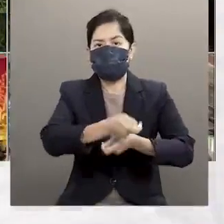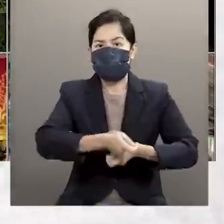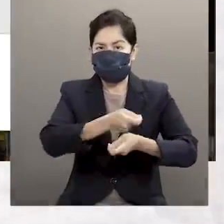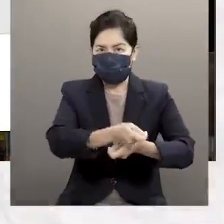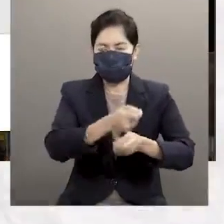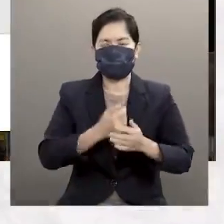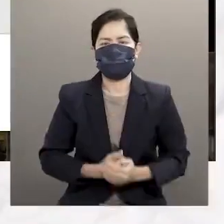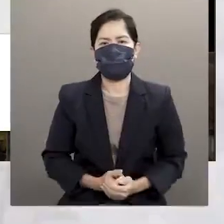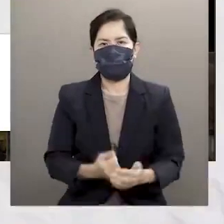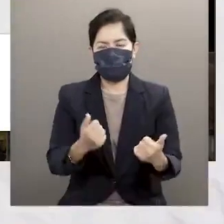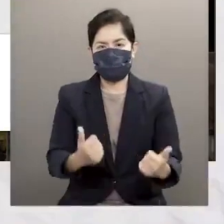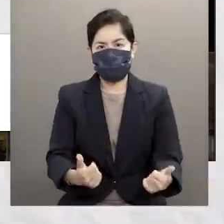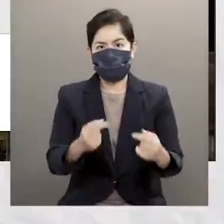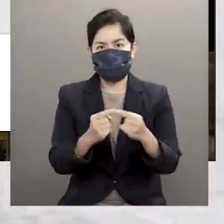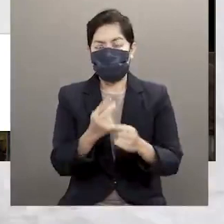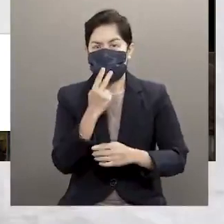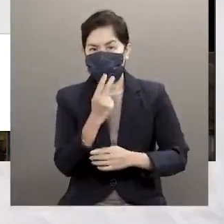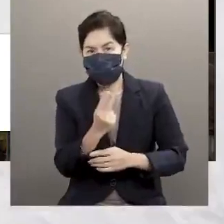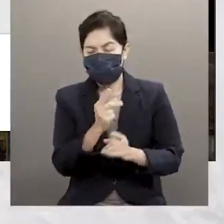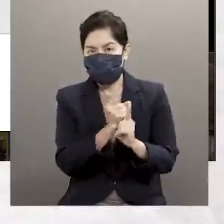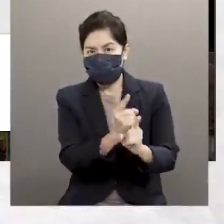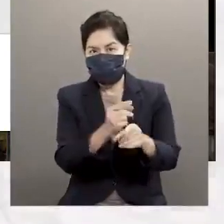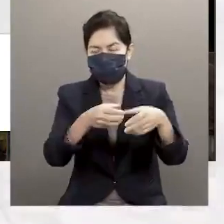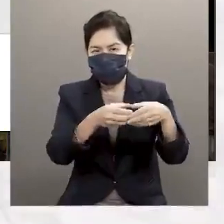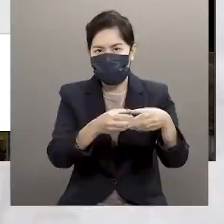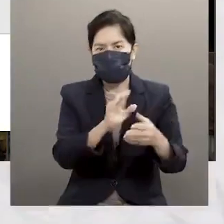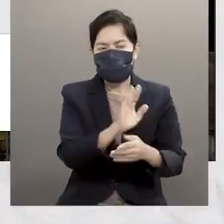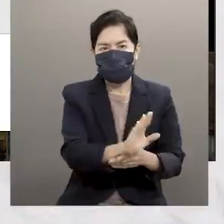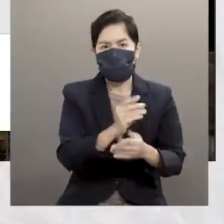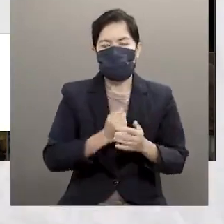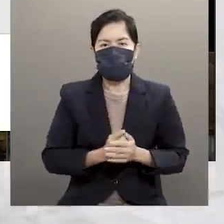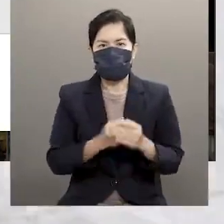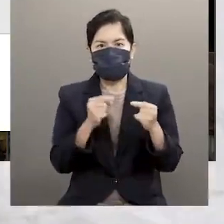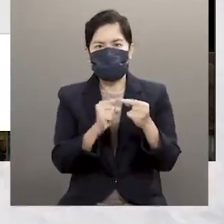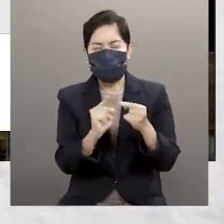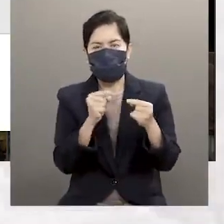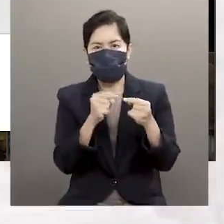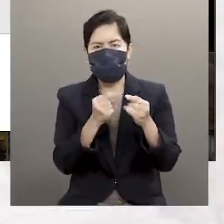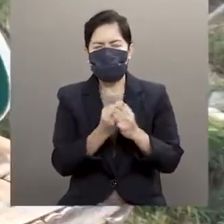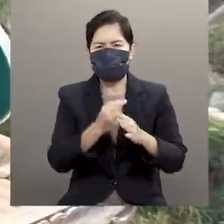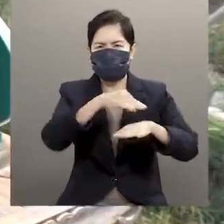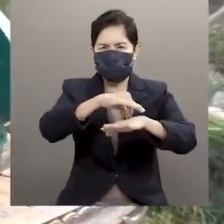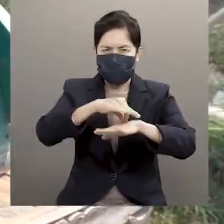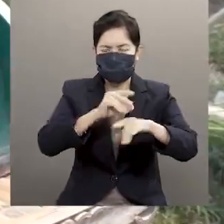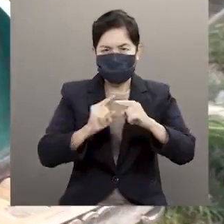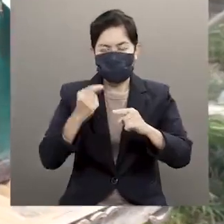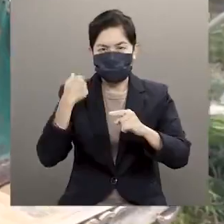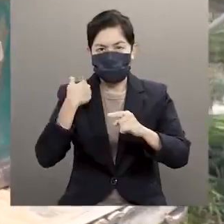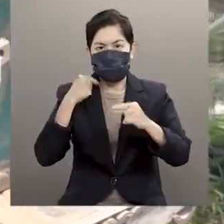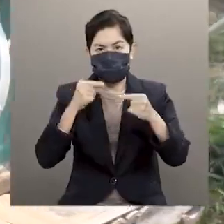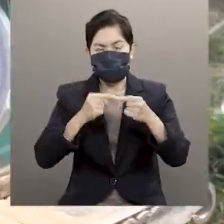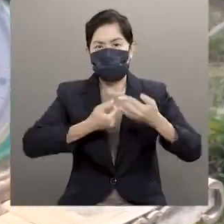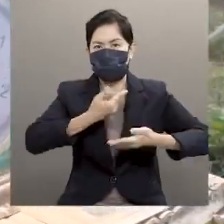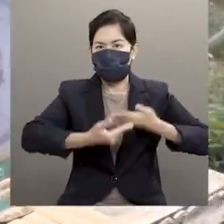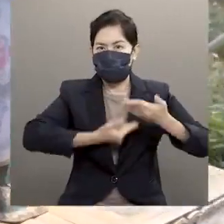ตามการปักหมุดของเครอขายสอพลเมืองที่ใช้แพลิเคชัน 4ต บอกเลาถึงเรองราวของตลาดออนซ่อนแลงซื้ออาหปลอด